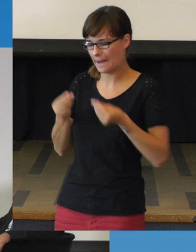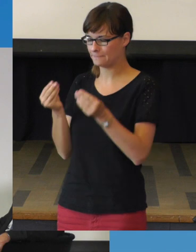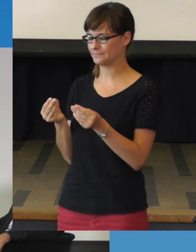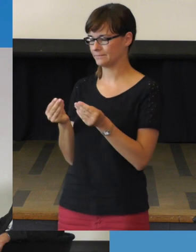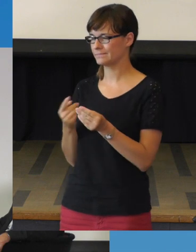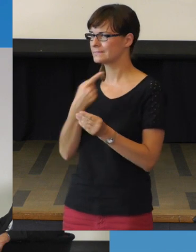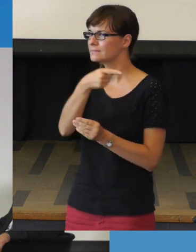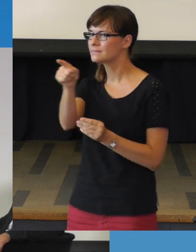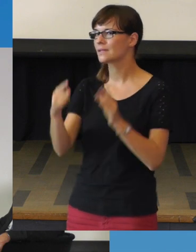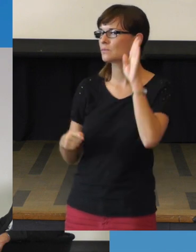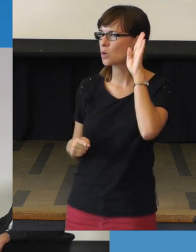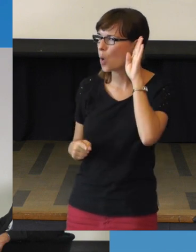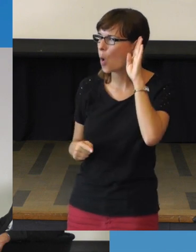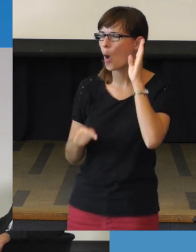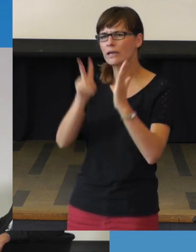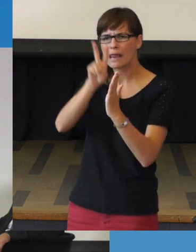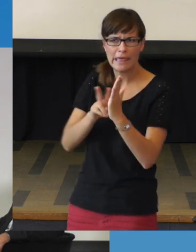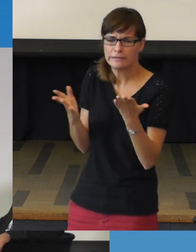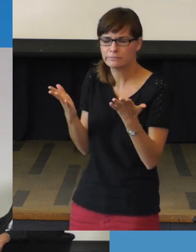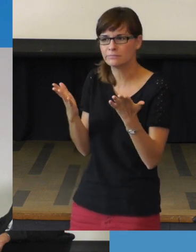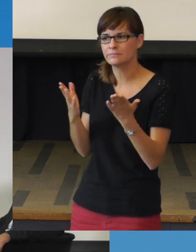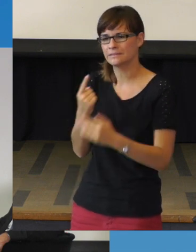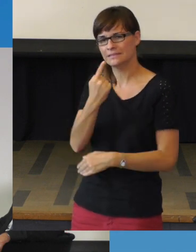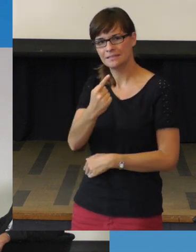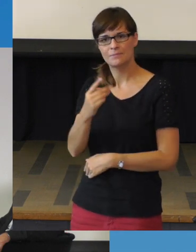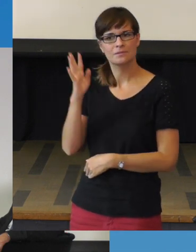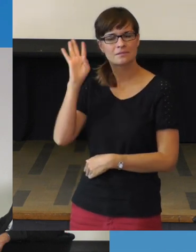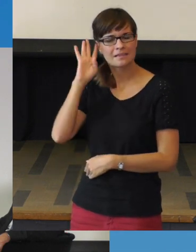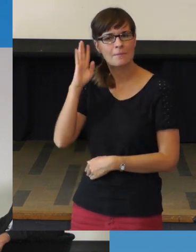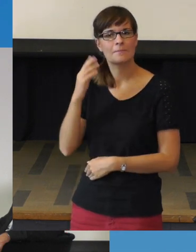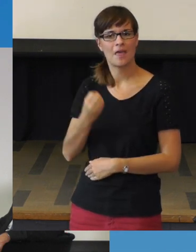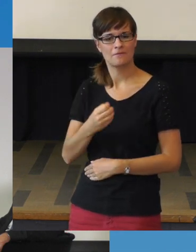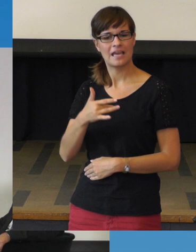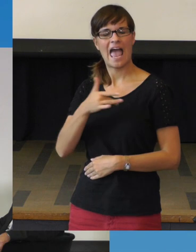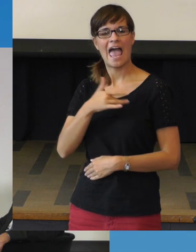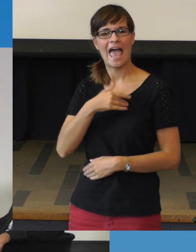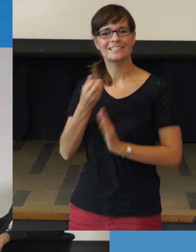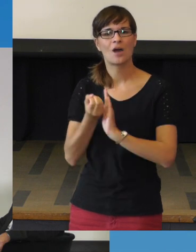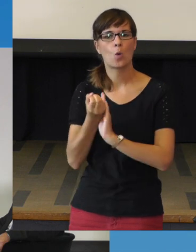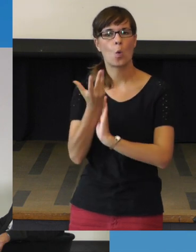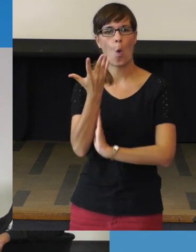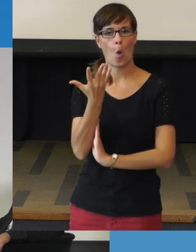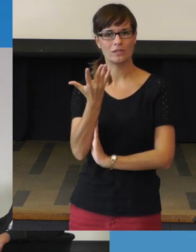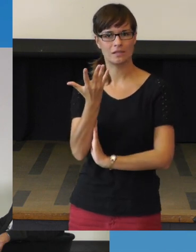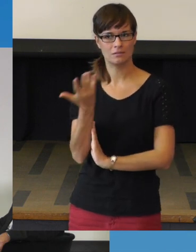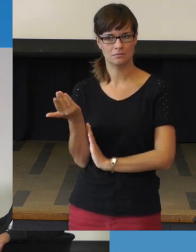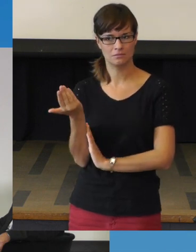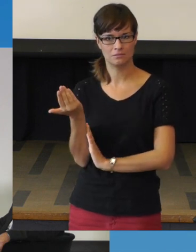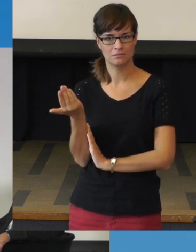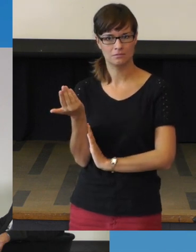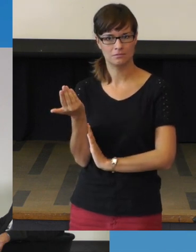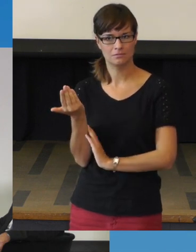etwas gehört, gelesen, gesehen, ich weiß nicht, von einer Herzhose, eine Behandlung zur Förderung